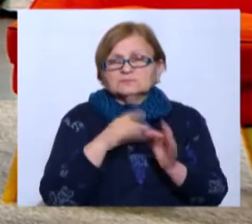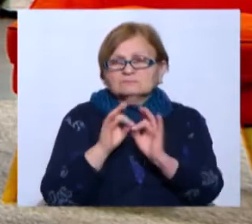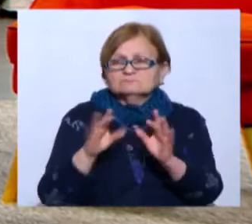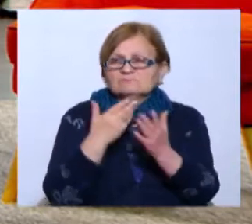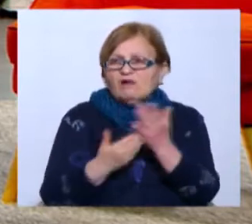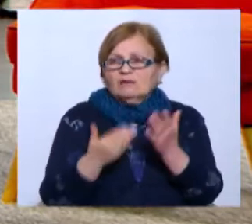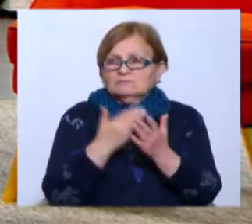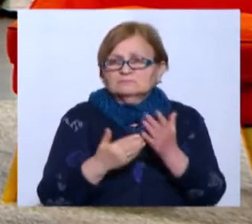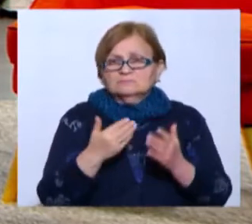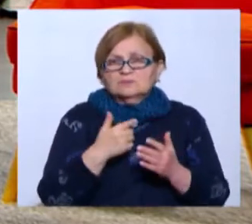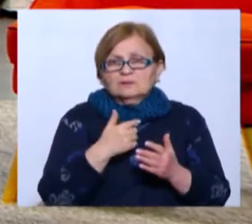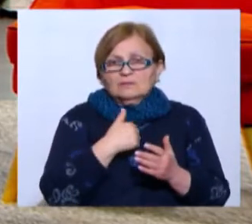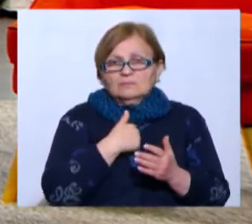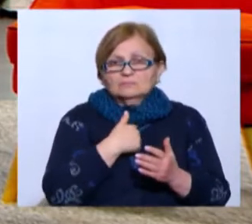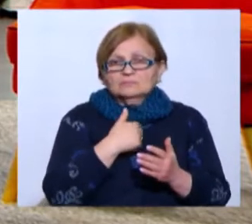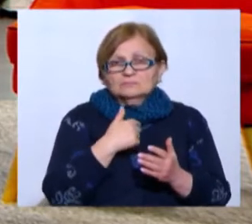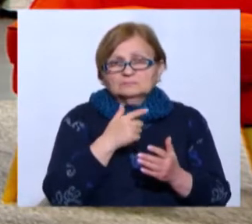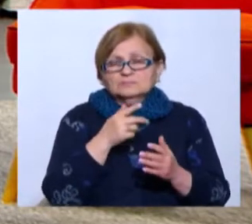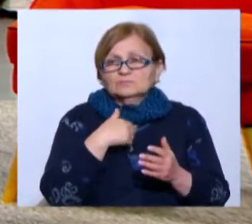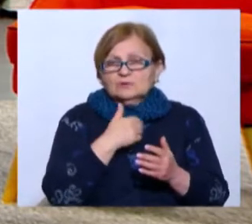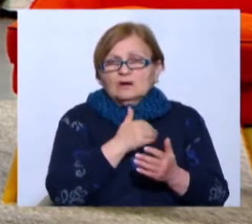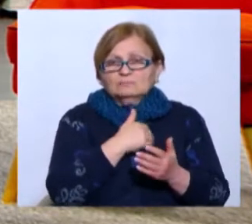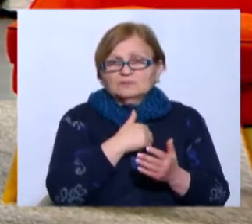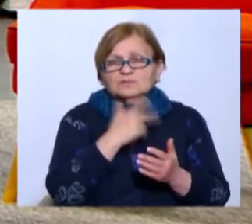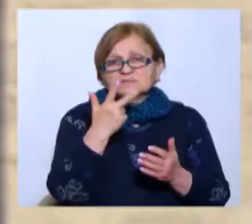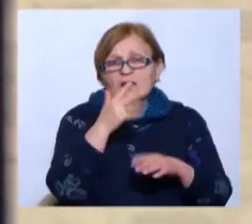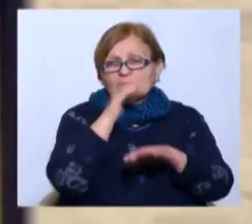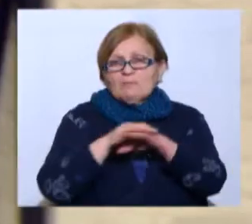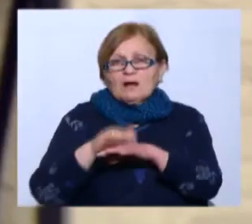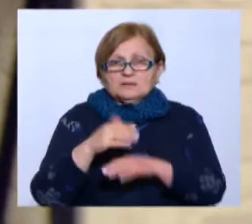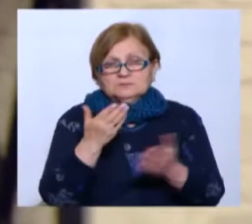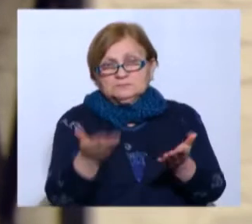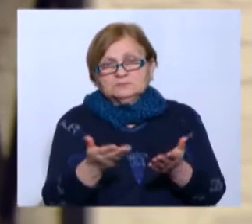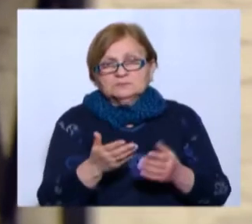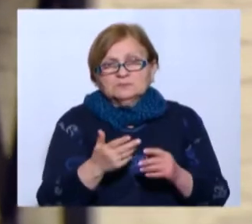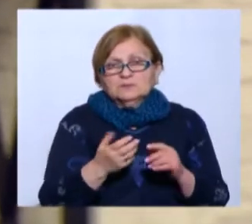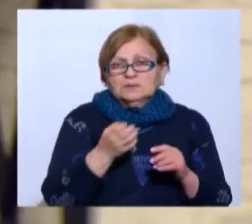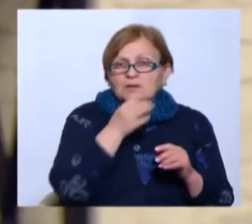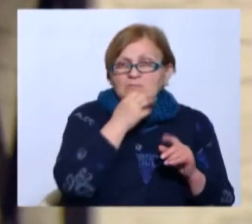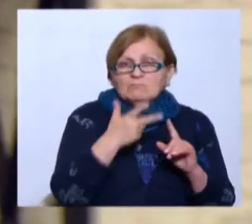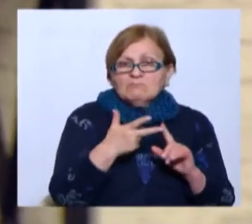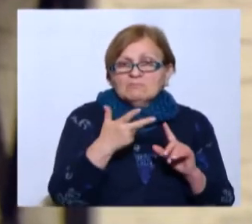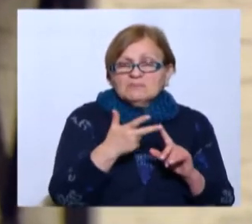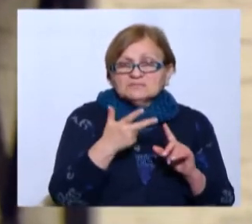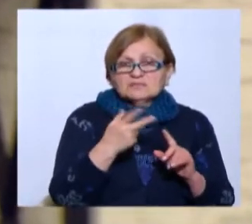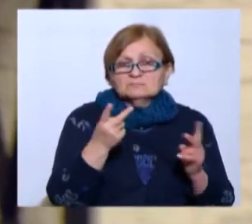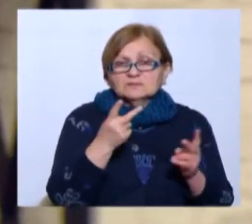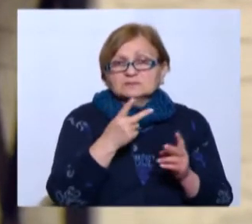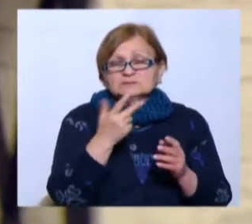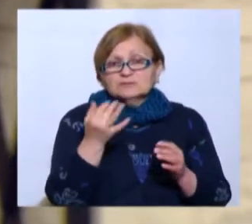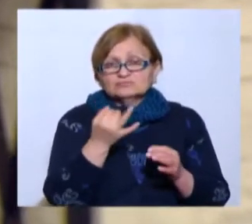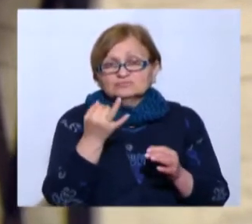მაგალითებით. სასურველია სამი მაგალითით გავამყაროთ. მესამე არგუმენტი საჭიროა მკითხველის დაბნეულობის განსაკარებლად